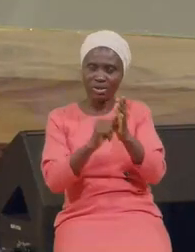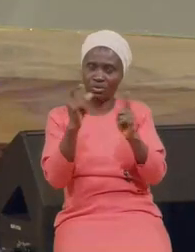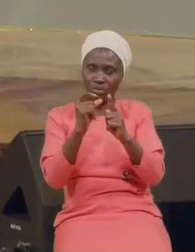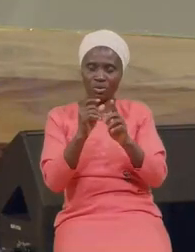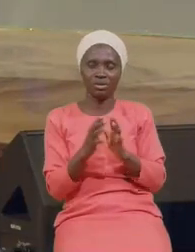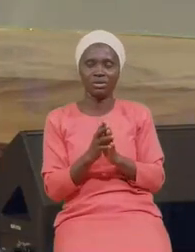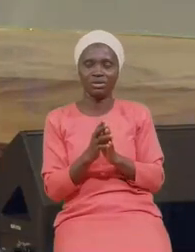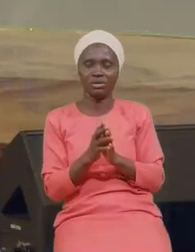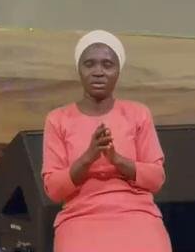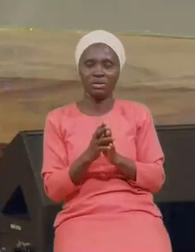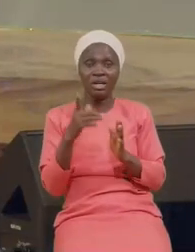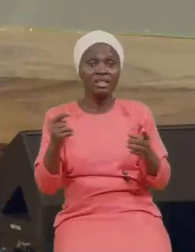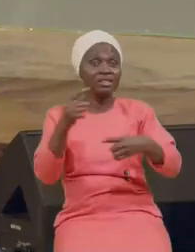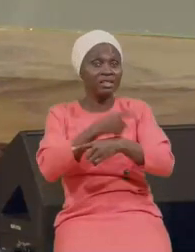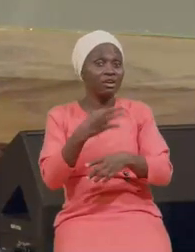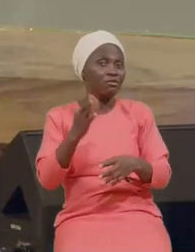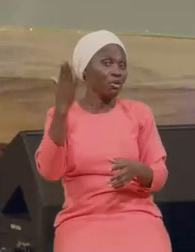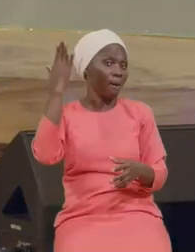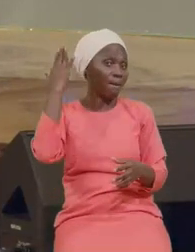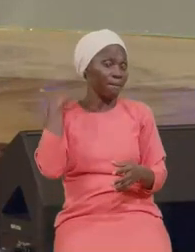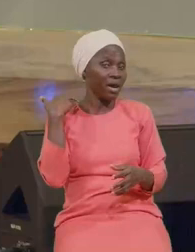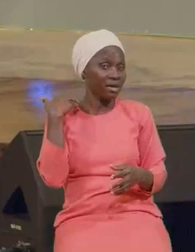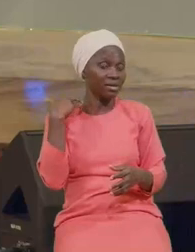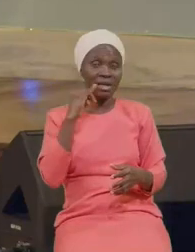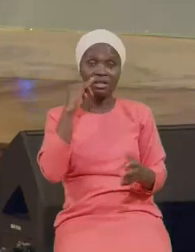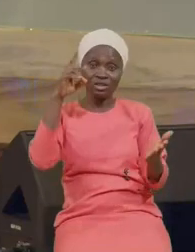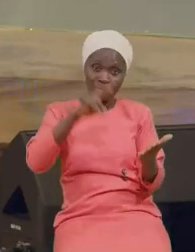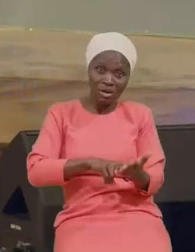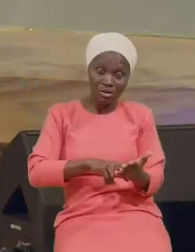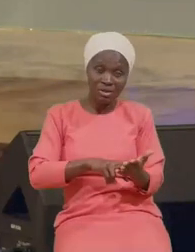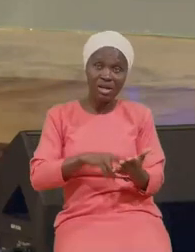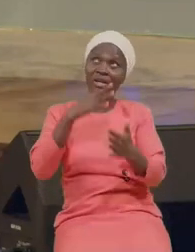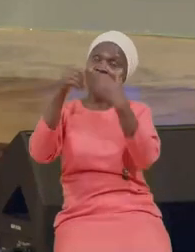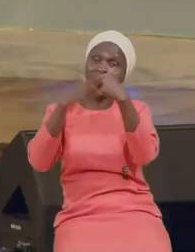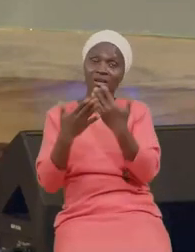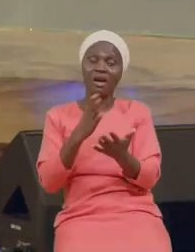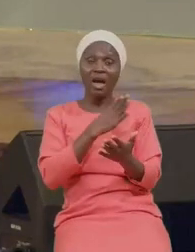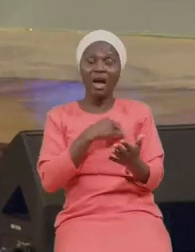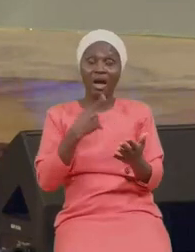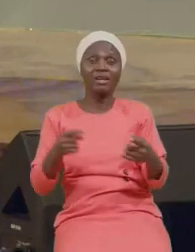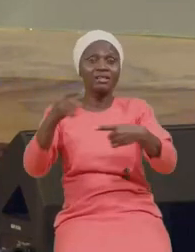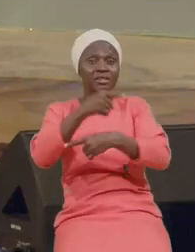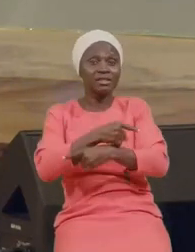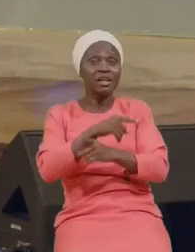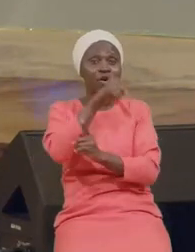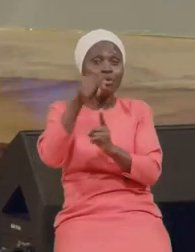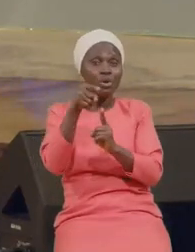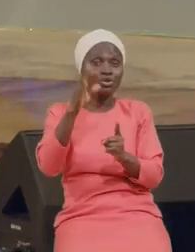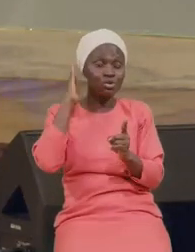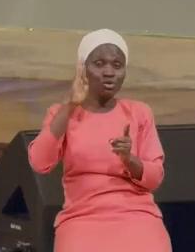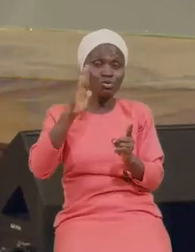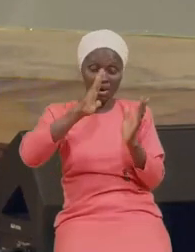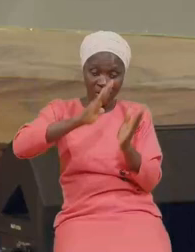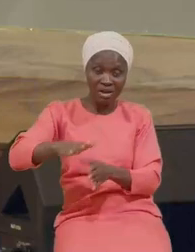le jour de ta naissance est enregistrée au ciel et le jour où tu vas quitter la terre